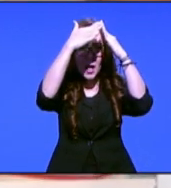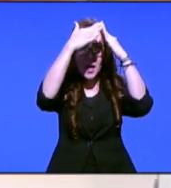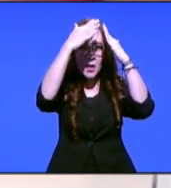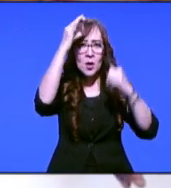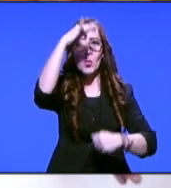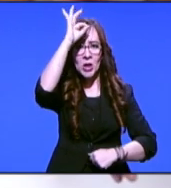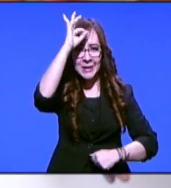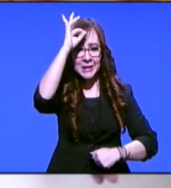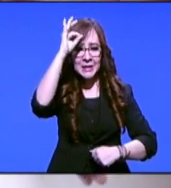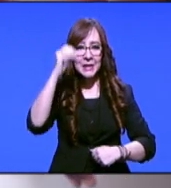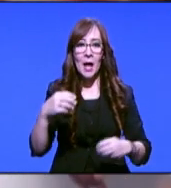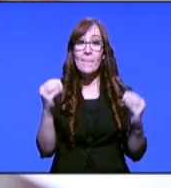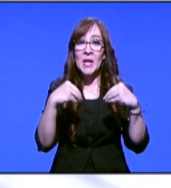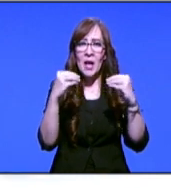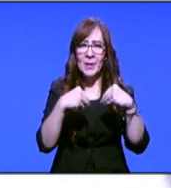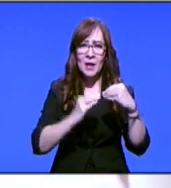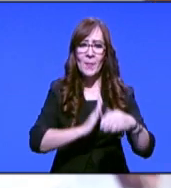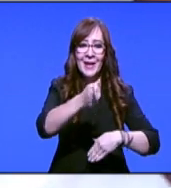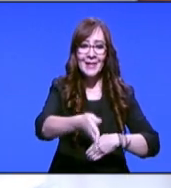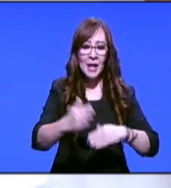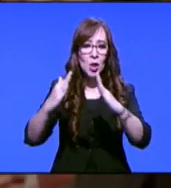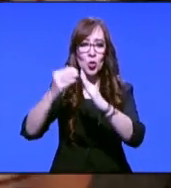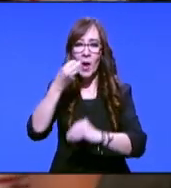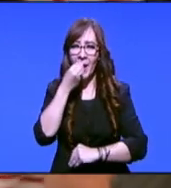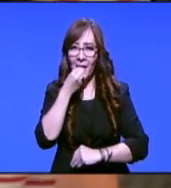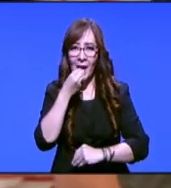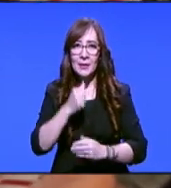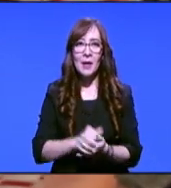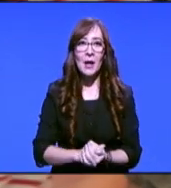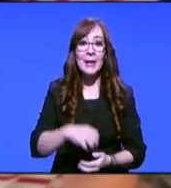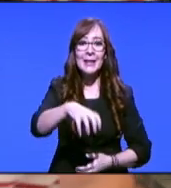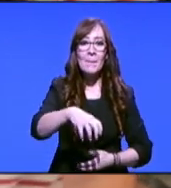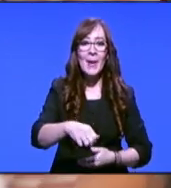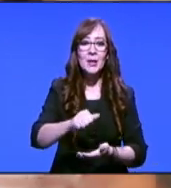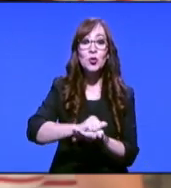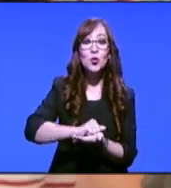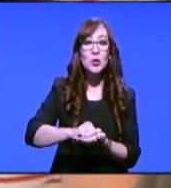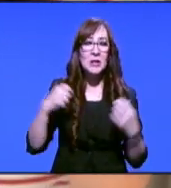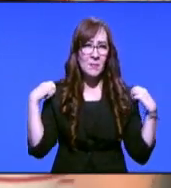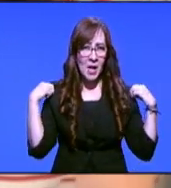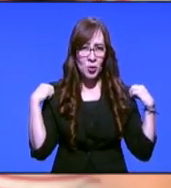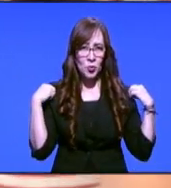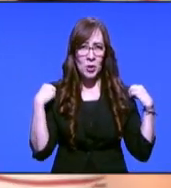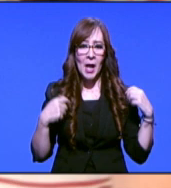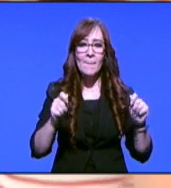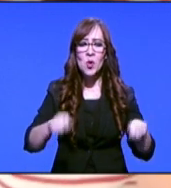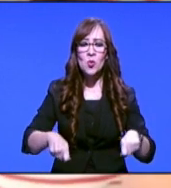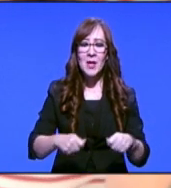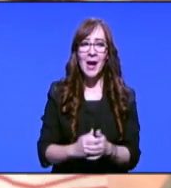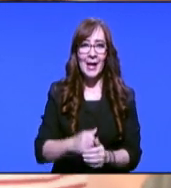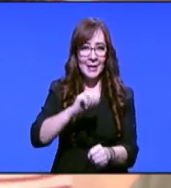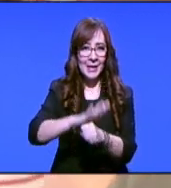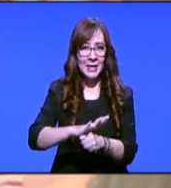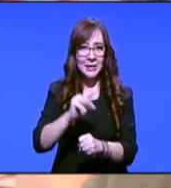dan Pertamina mendatangi rumah makan dan laundry yang diduga menggunakan LPG 3 kg. Kericuhan dipicu ketika